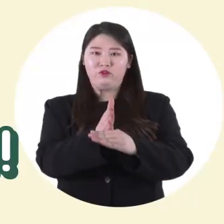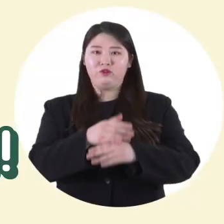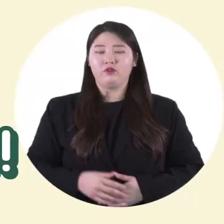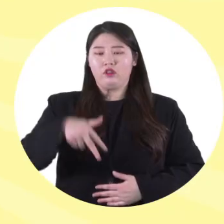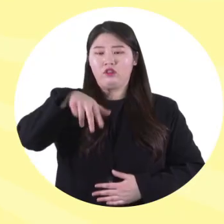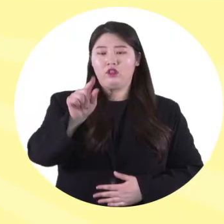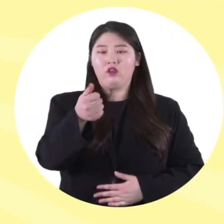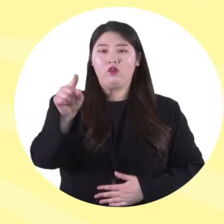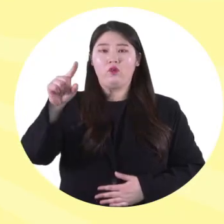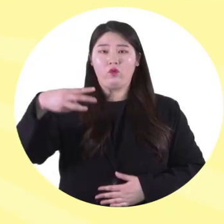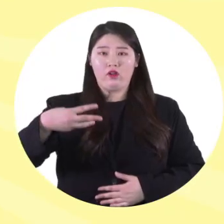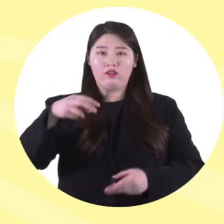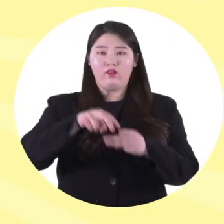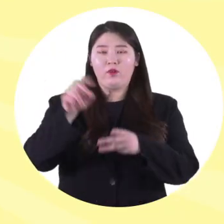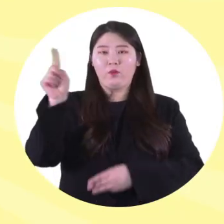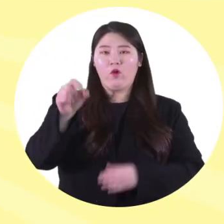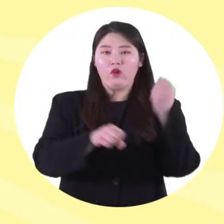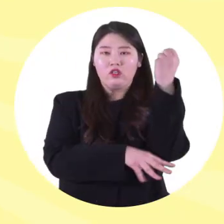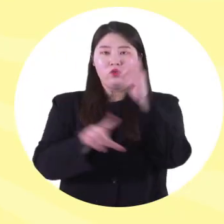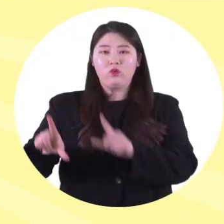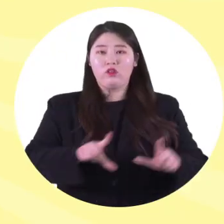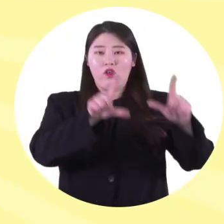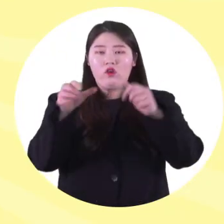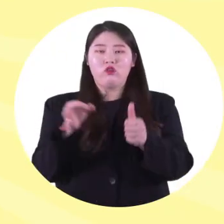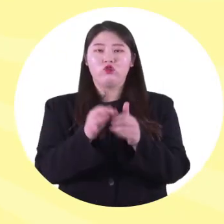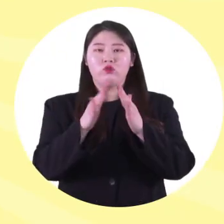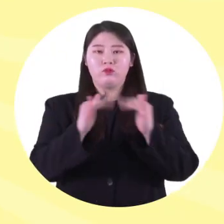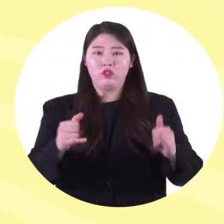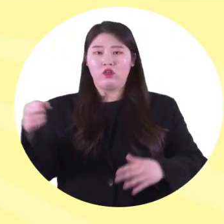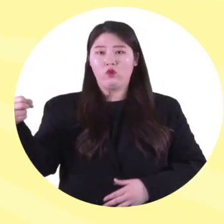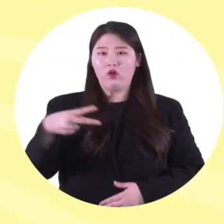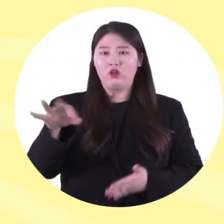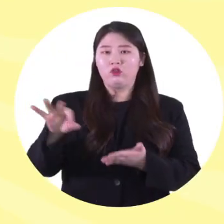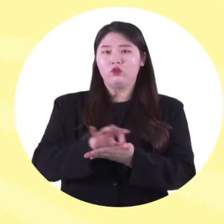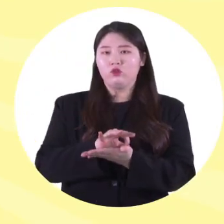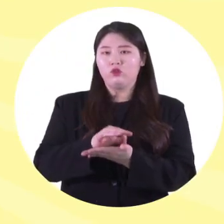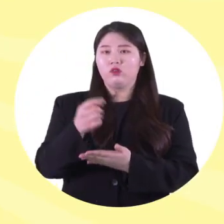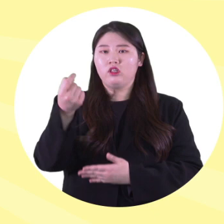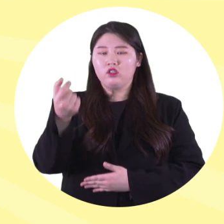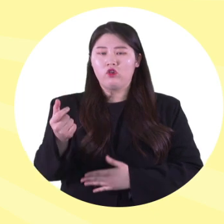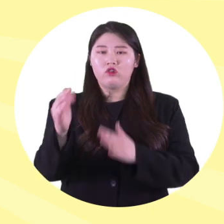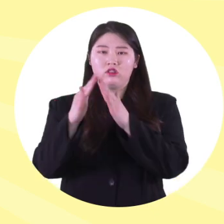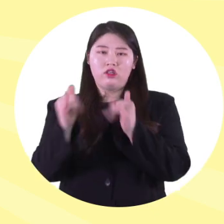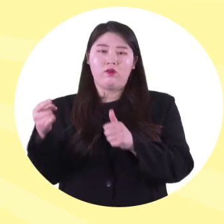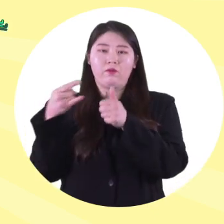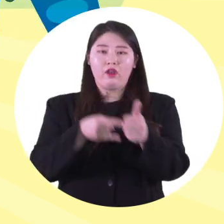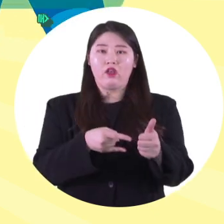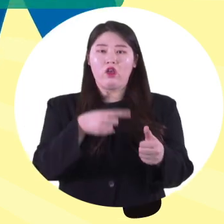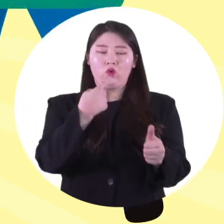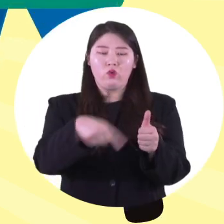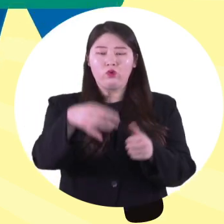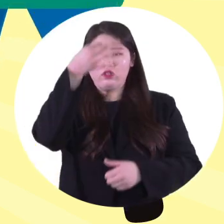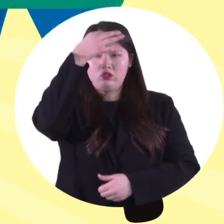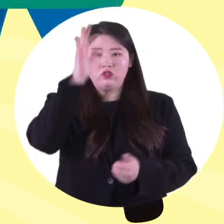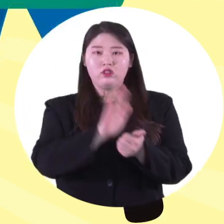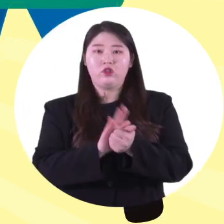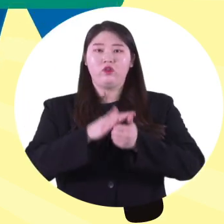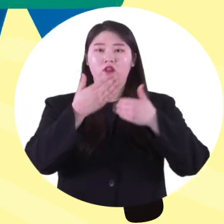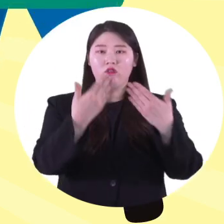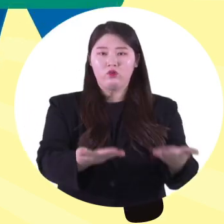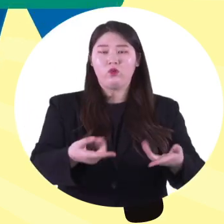있어요. 자활센터란 기초생활수급자 등 저소득층의 일자리 및 교육, 기술을